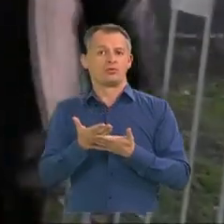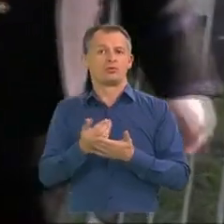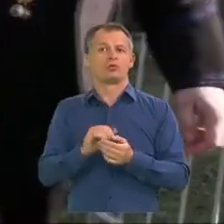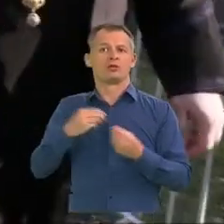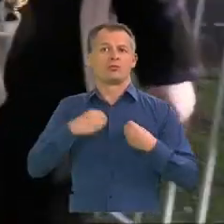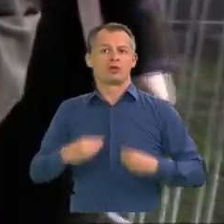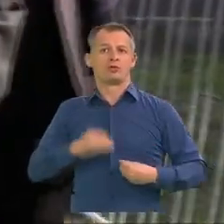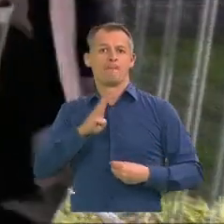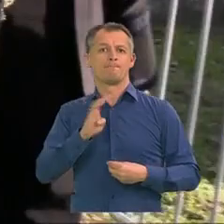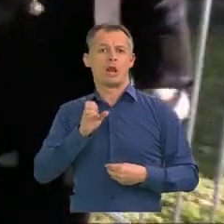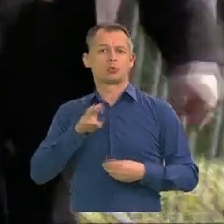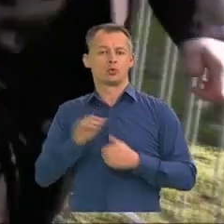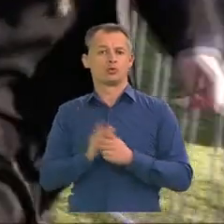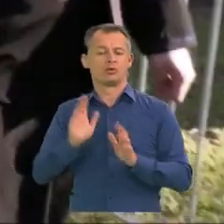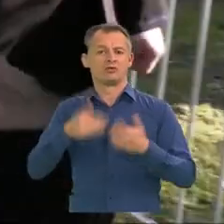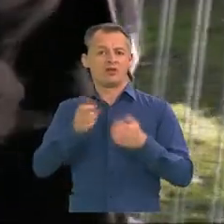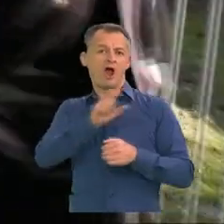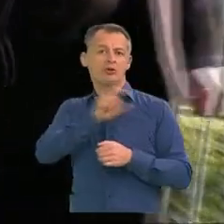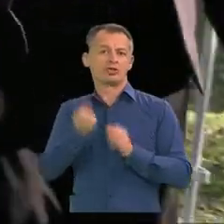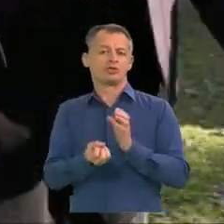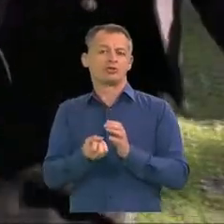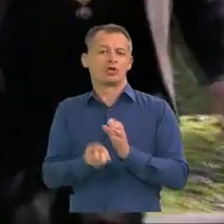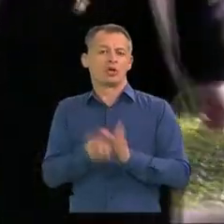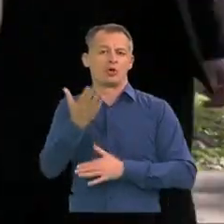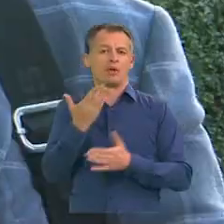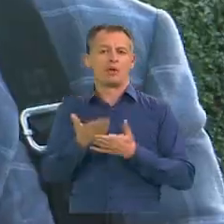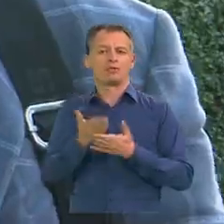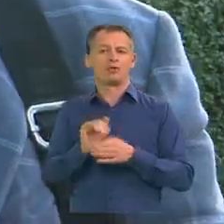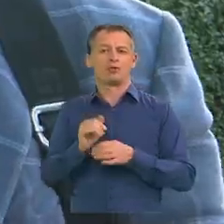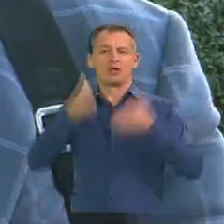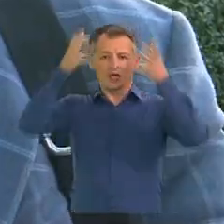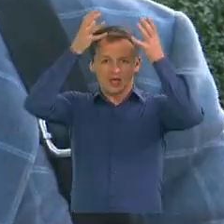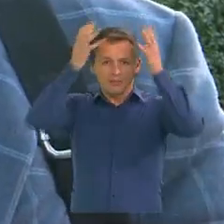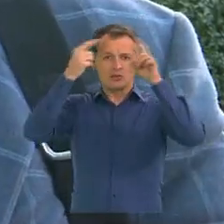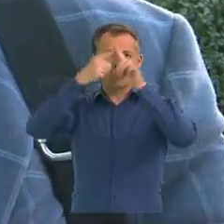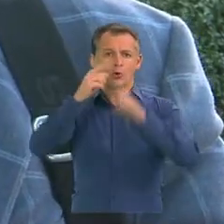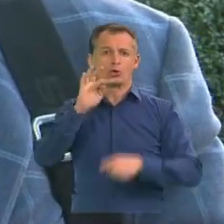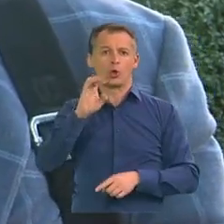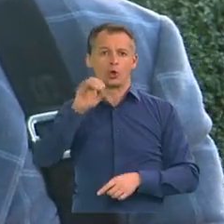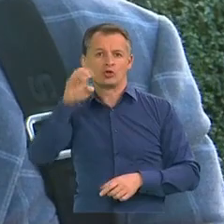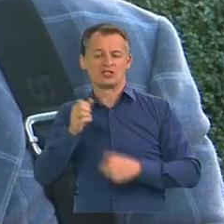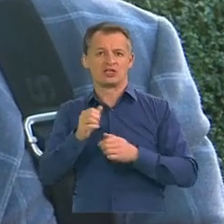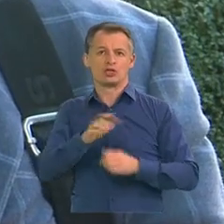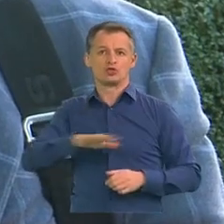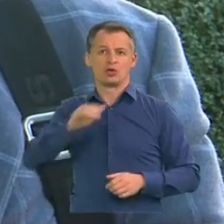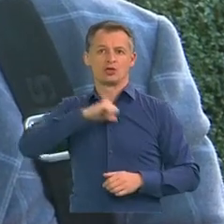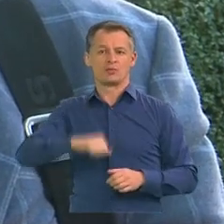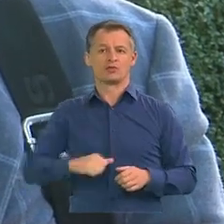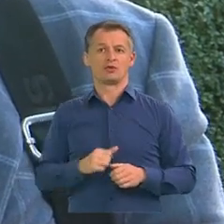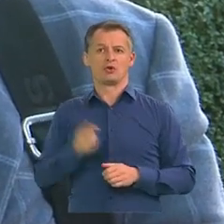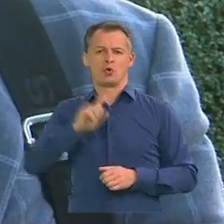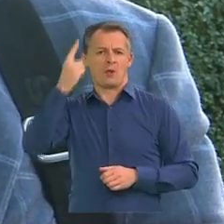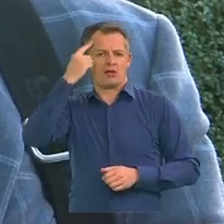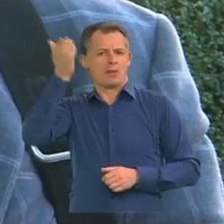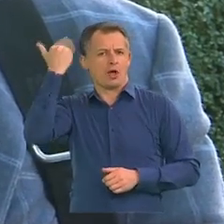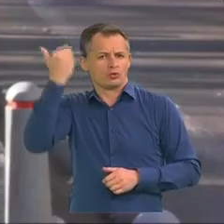El lansează noi acuzații legate de arhiepiscopul Teodosie al Tomisului. Eu nu mi-am imaginat atunci, un tânăr din 19 ani sau 20